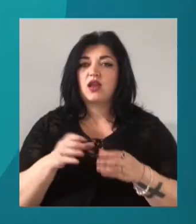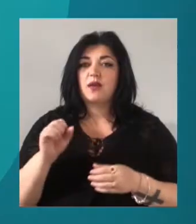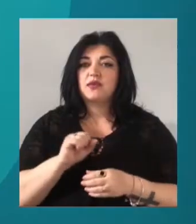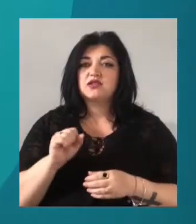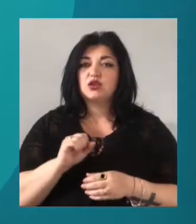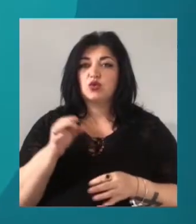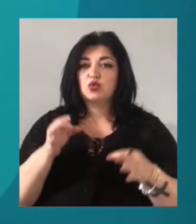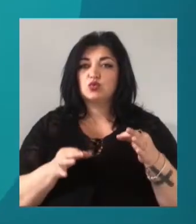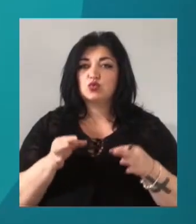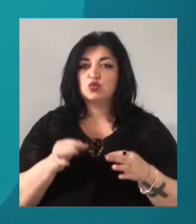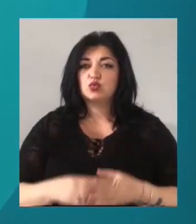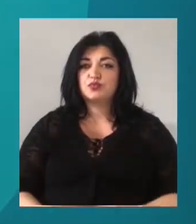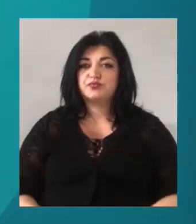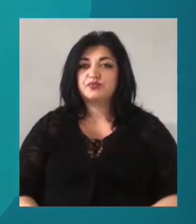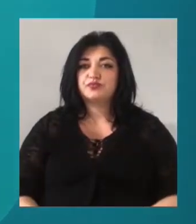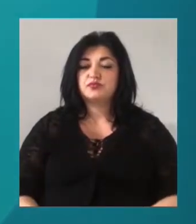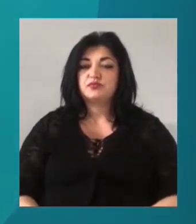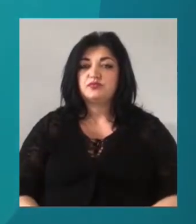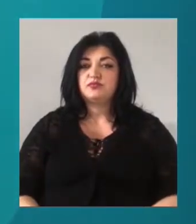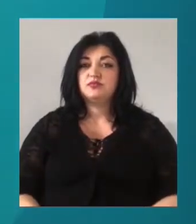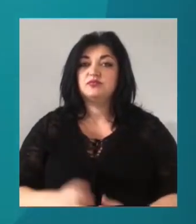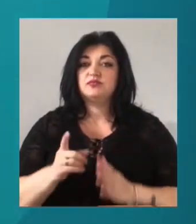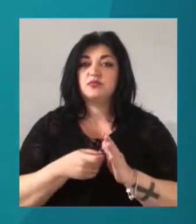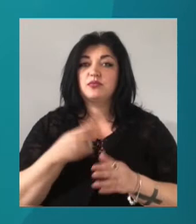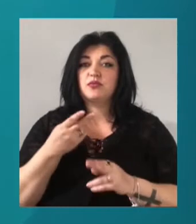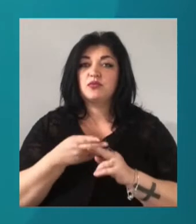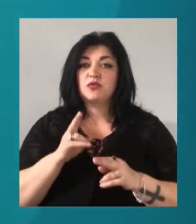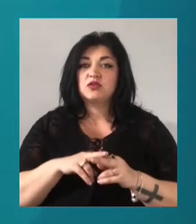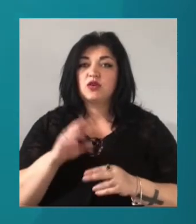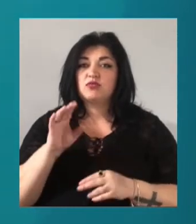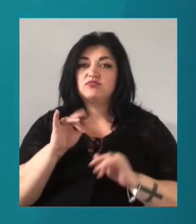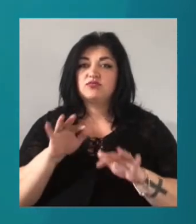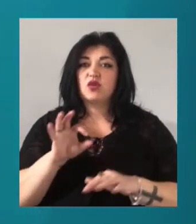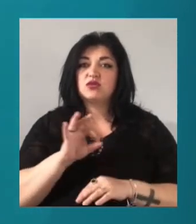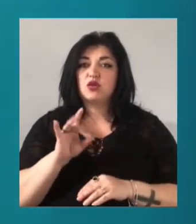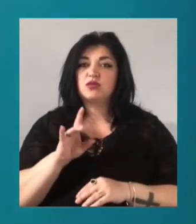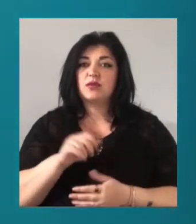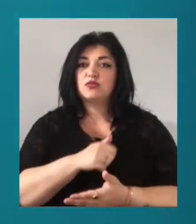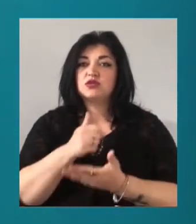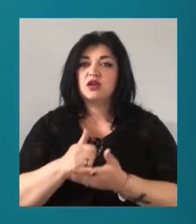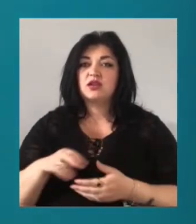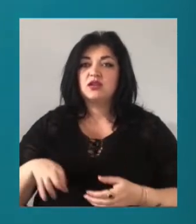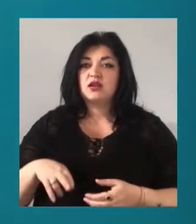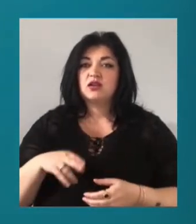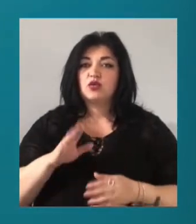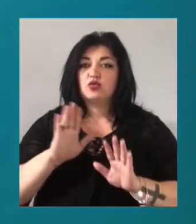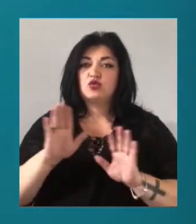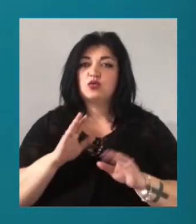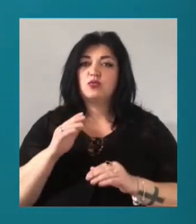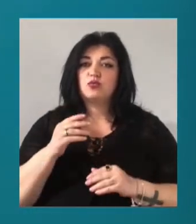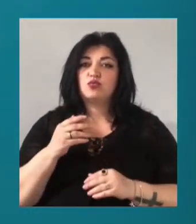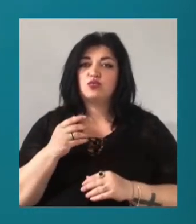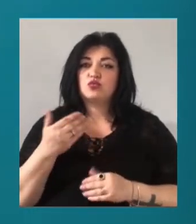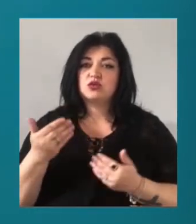суду. Чому позивався проти кандидатури Олександра Ройтбурда на посаді директора художнього музею журналістам Суспільного,